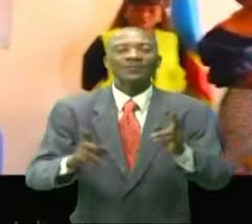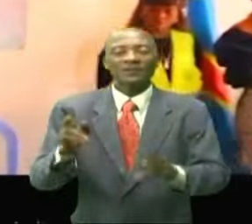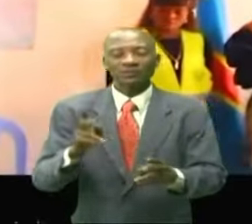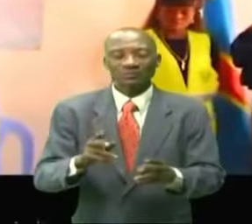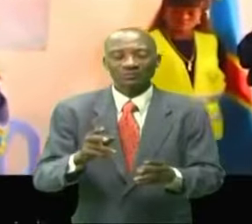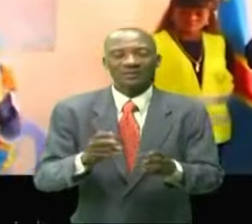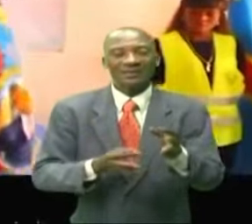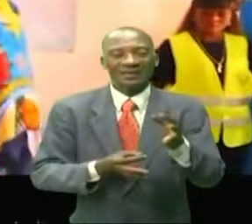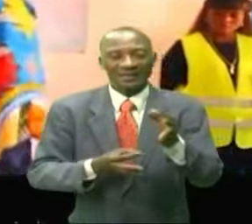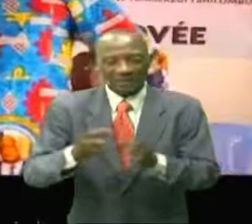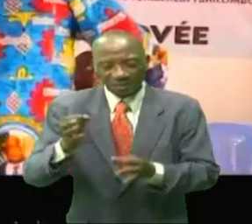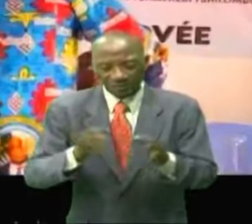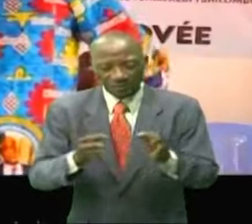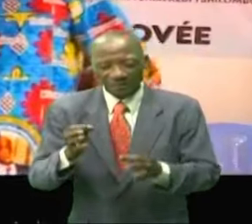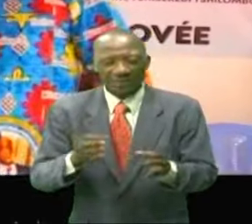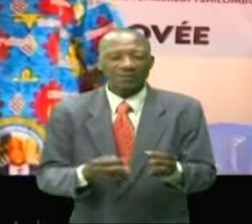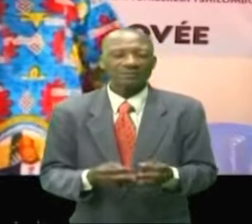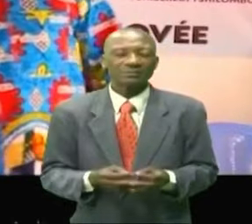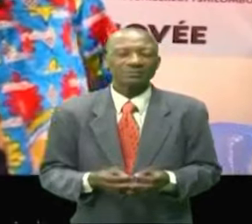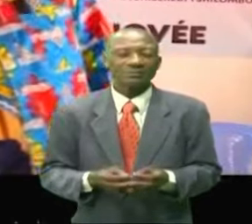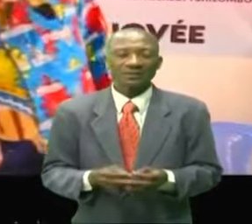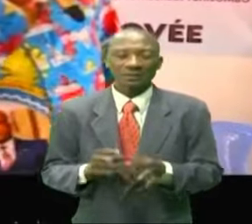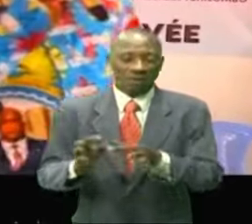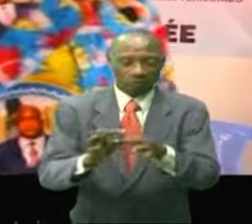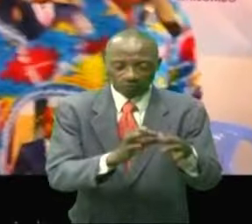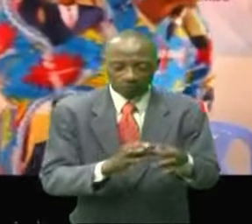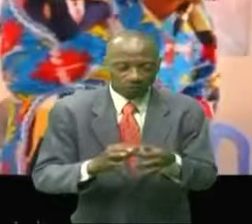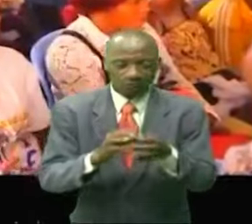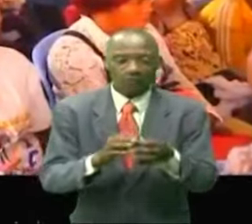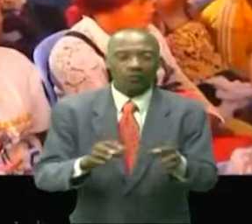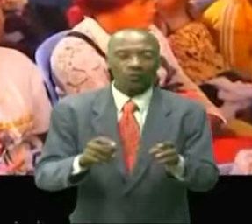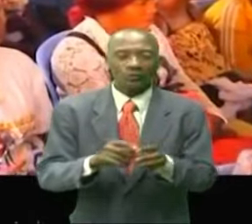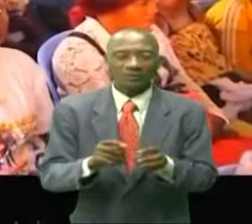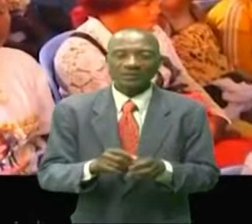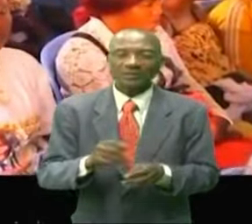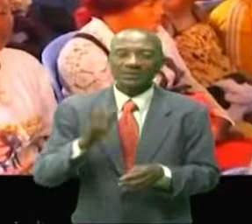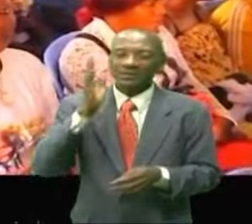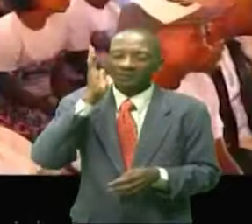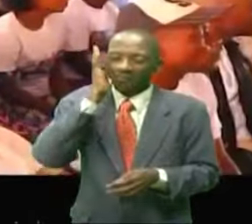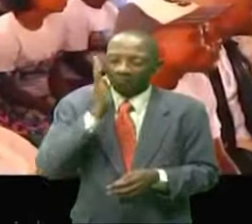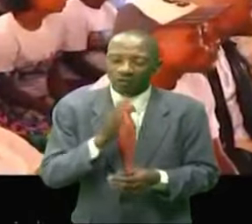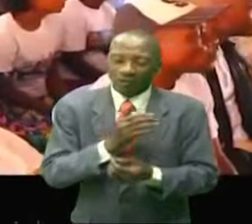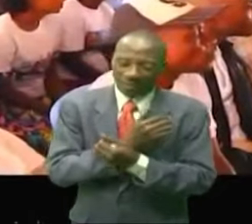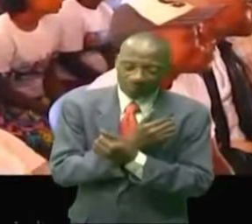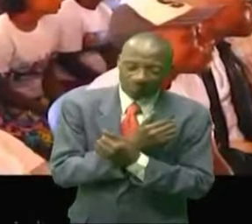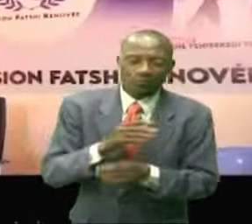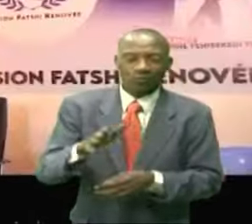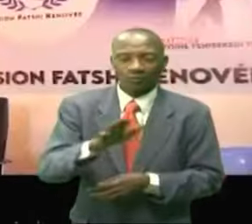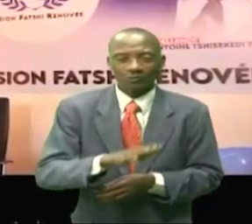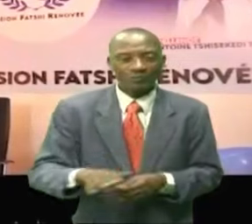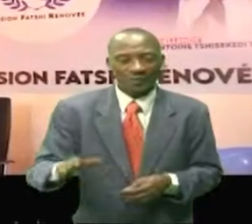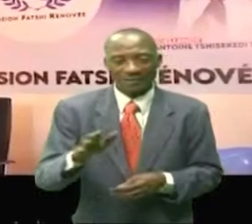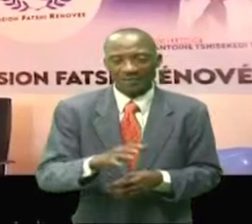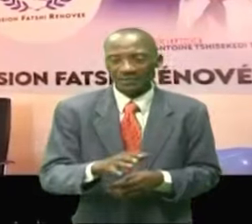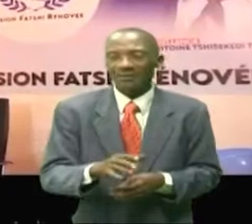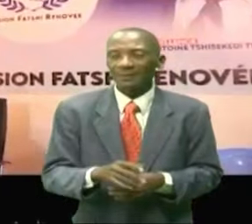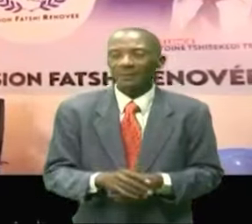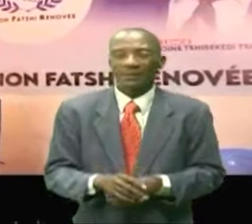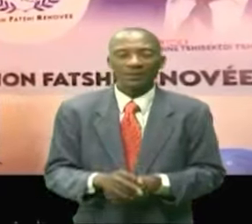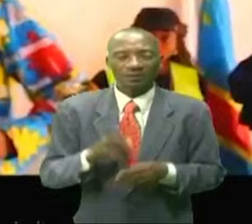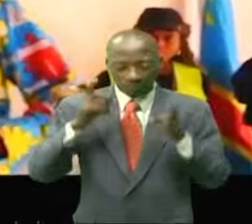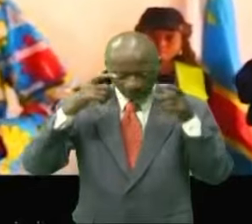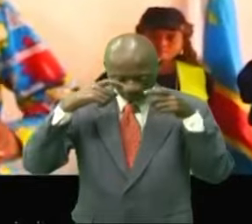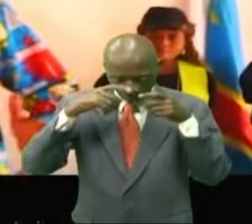l'unité, la cohésion et l'éveil patriotique, ciblant surtout le jeune dans cette démarche de la défense